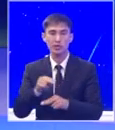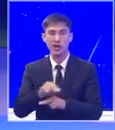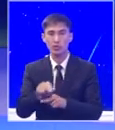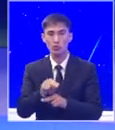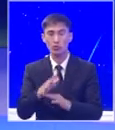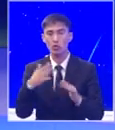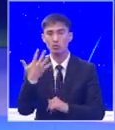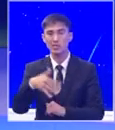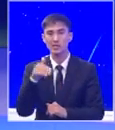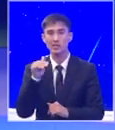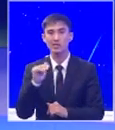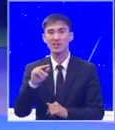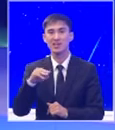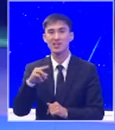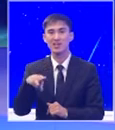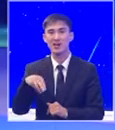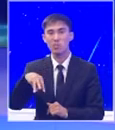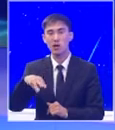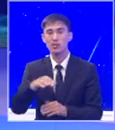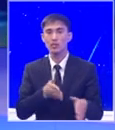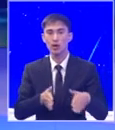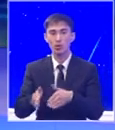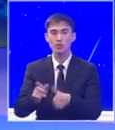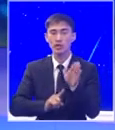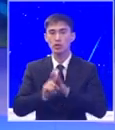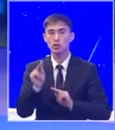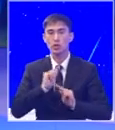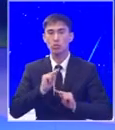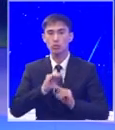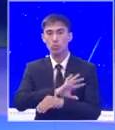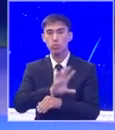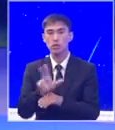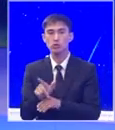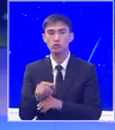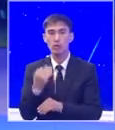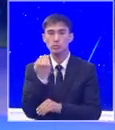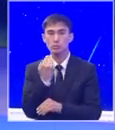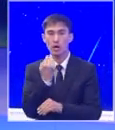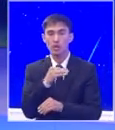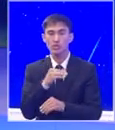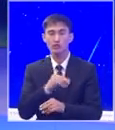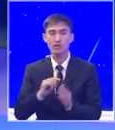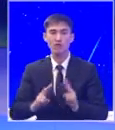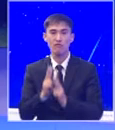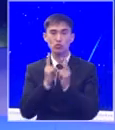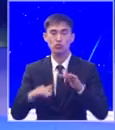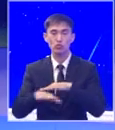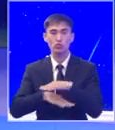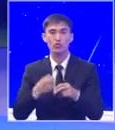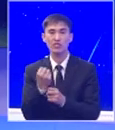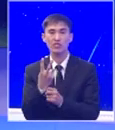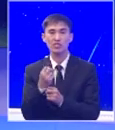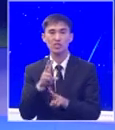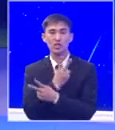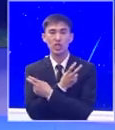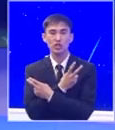более 50 километров дорог. Начаты работы по благоустройству и обеспечению качественной инфраструктурой 12 дачных массивов